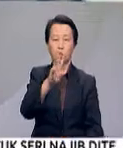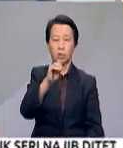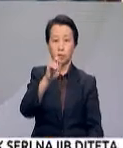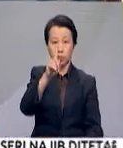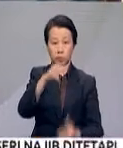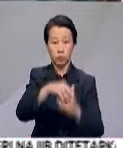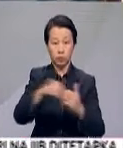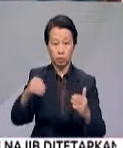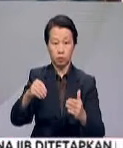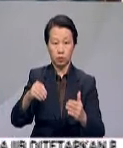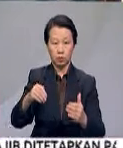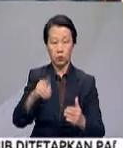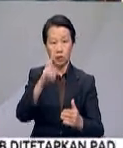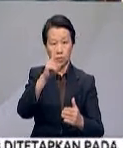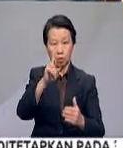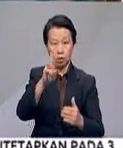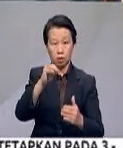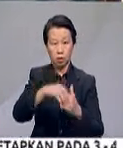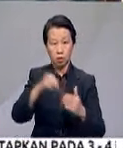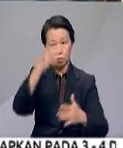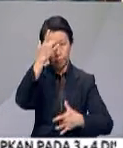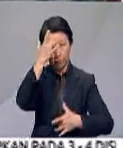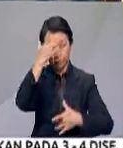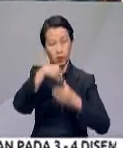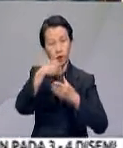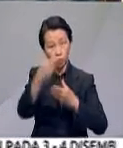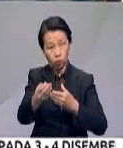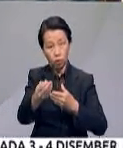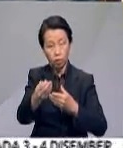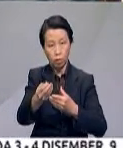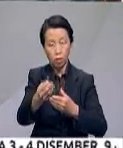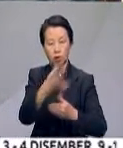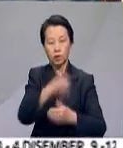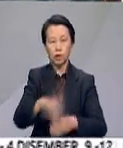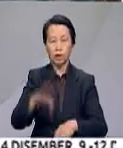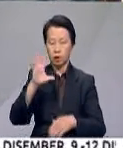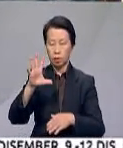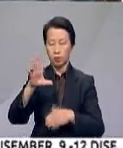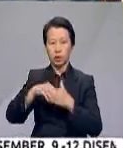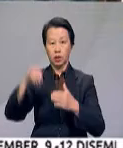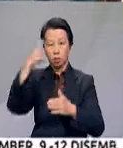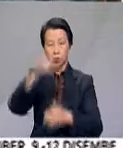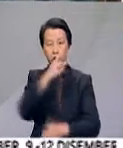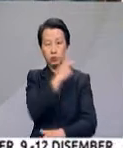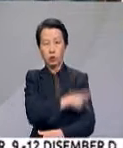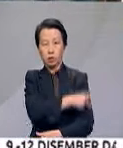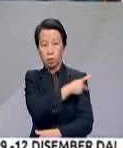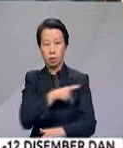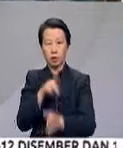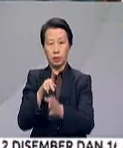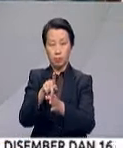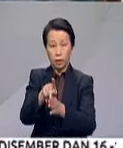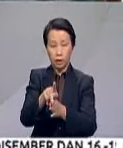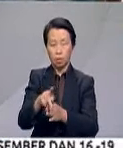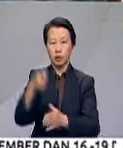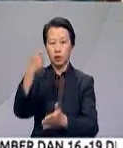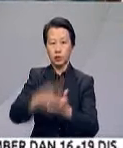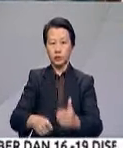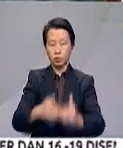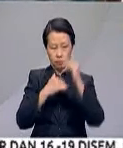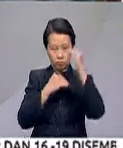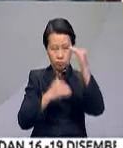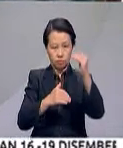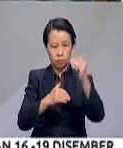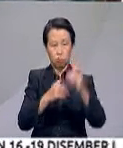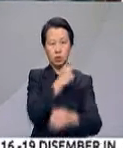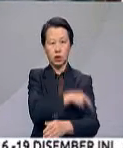RM1 ringgit bagi pesakit luar as an outpatient dan RM5 bagi klinik pakar. Charge maksima bagi